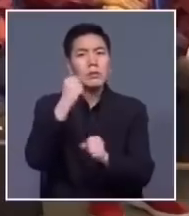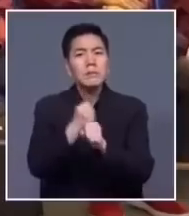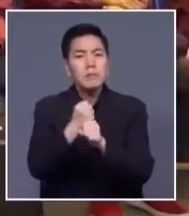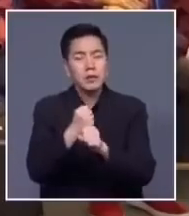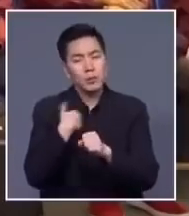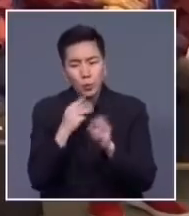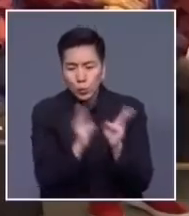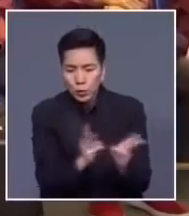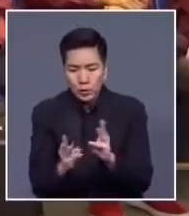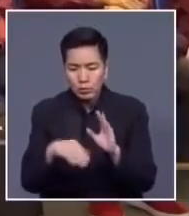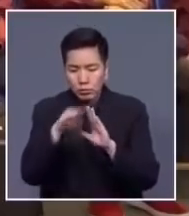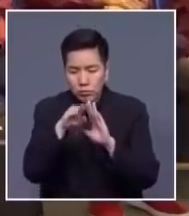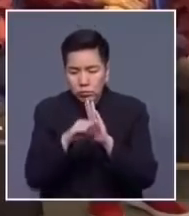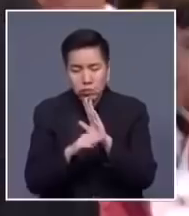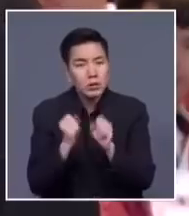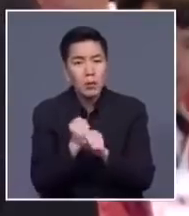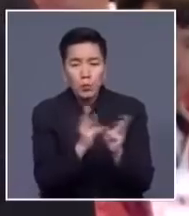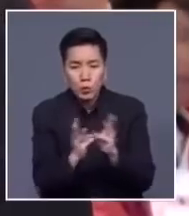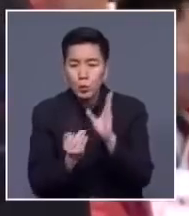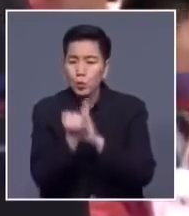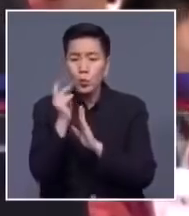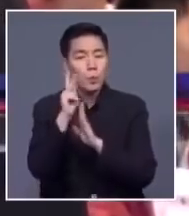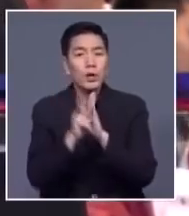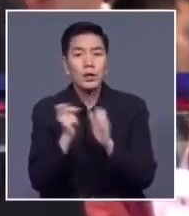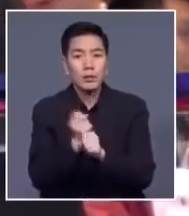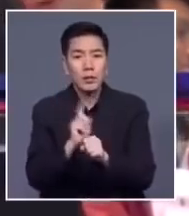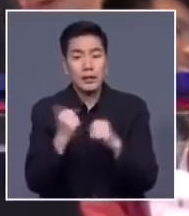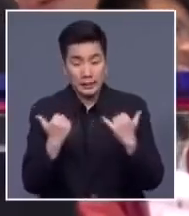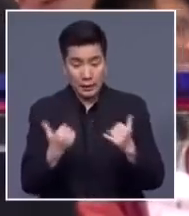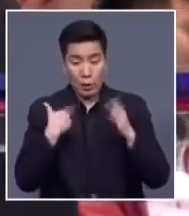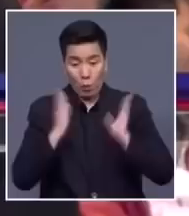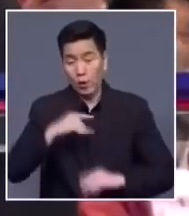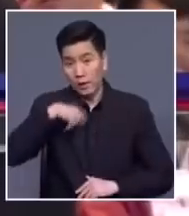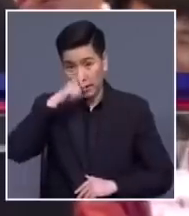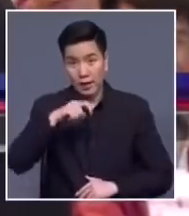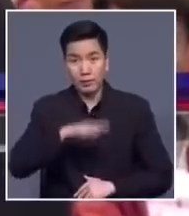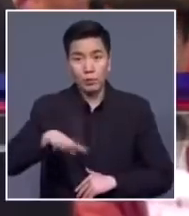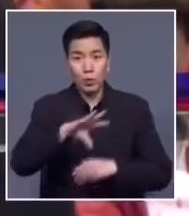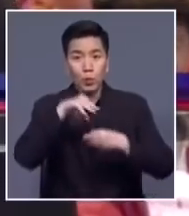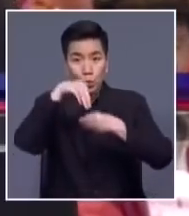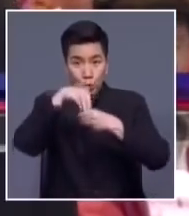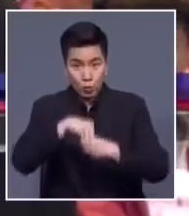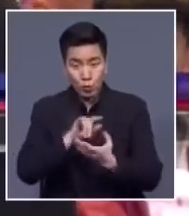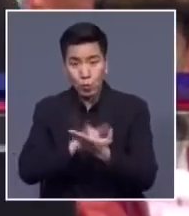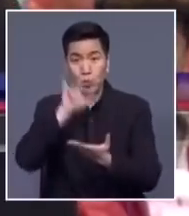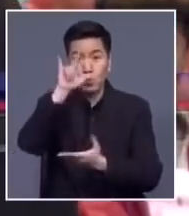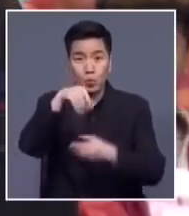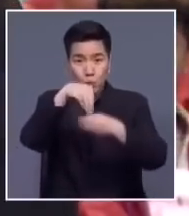างไหนบ้างที่เดินทางไปได้อย่างถูกต้องตามกฎหมายครับ วันนี้มีช่วยว่ามีแรงงานที่คนไทยเนี่ยไปอยู่ต่างประเทศในประ